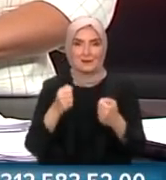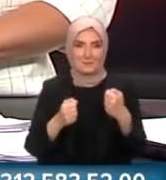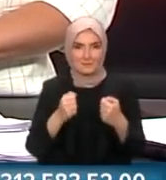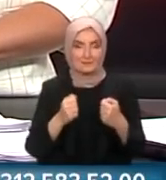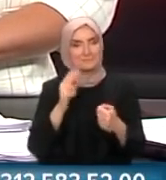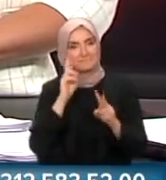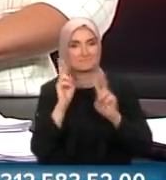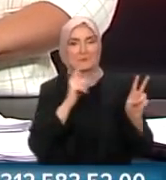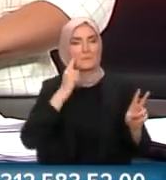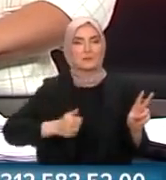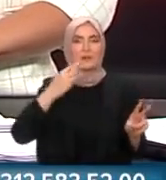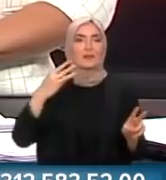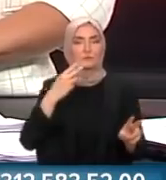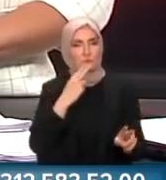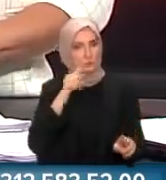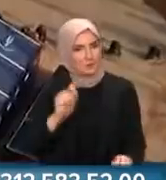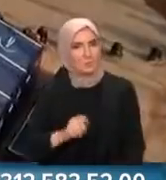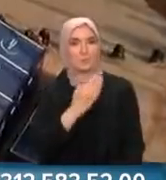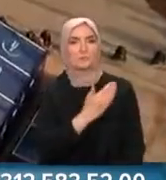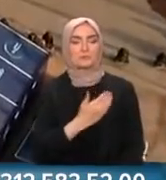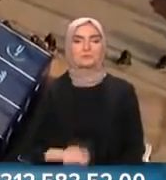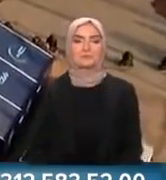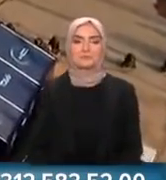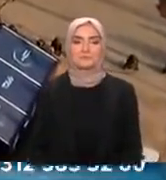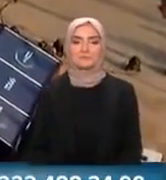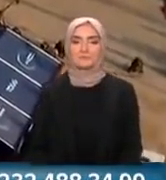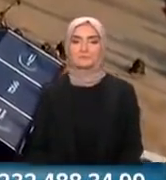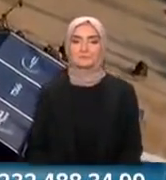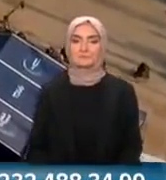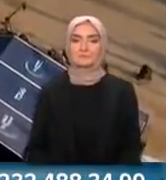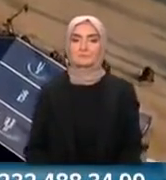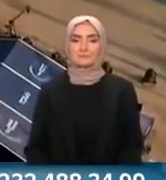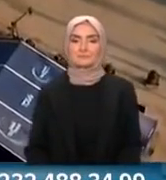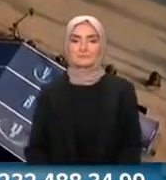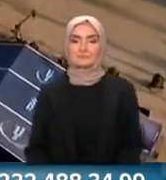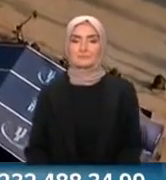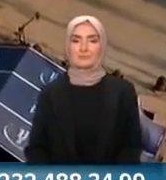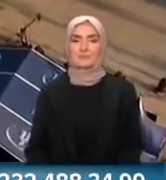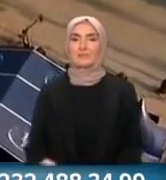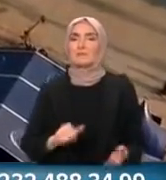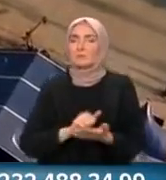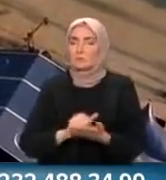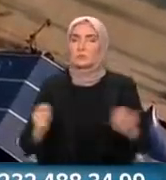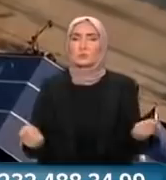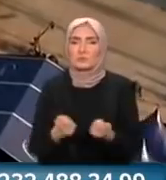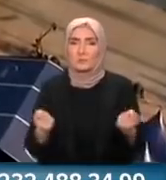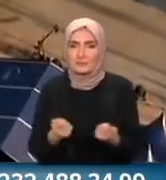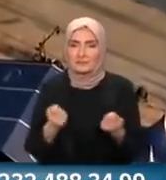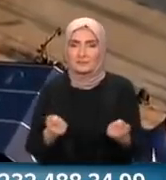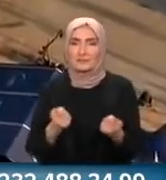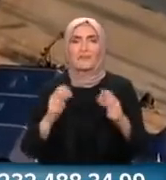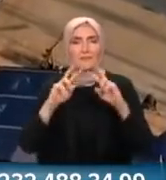orada konuşuyor ama kulaklarımızı ona veriyorsun işlerini ortaya koydular tüm çabalarına